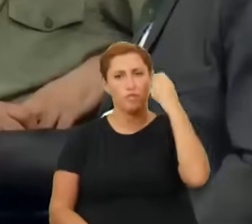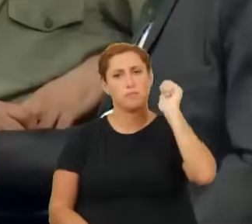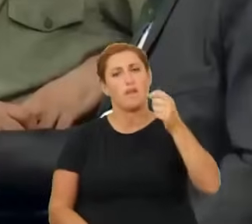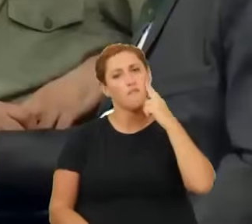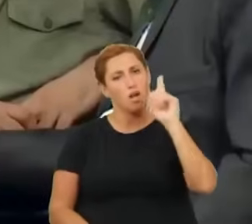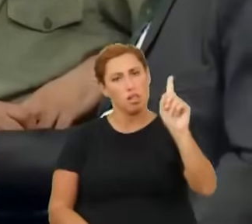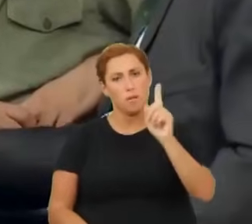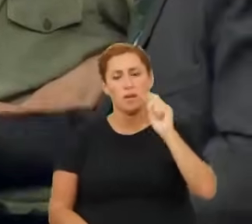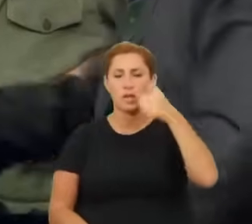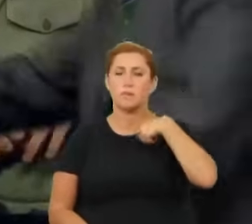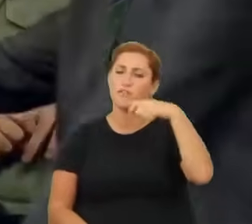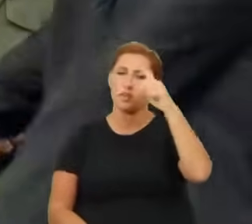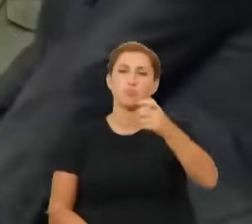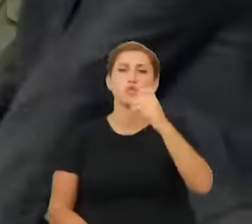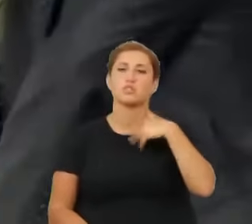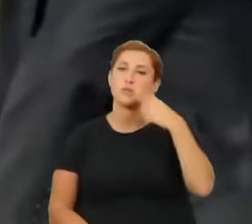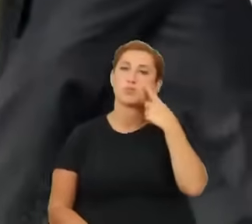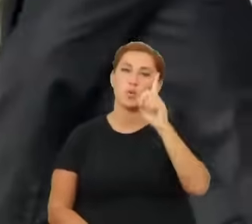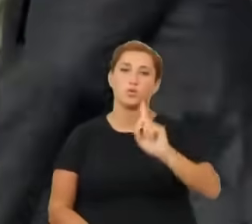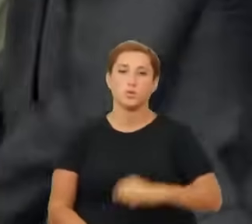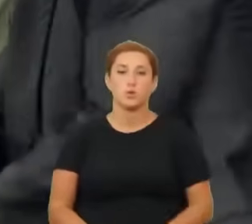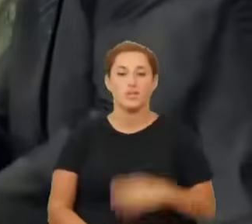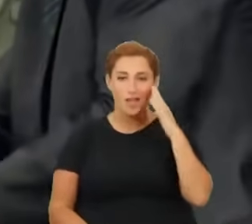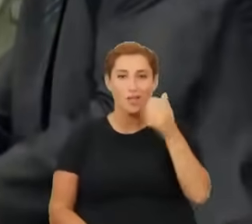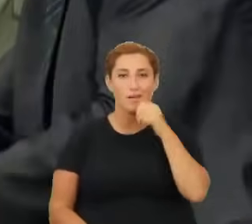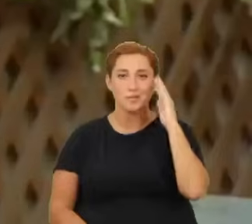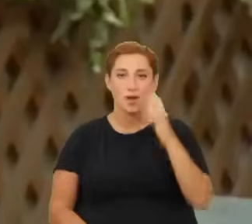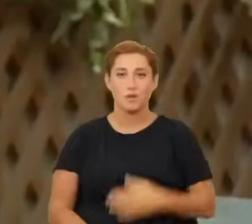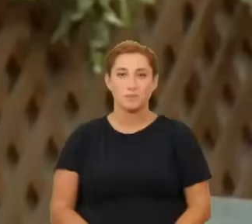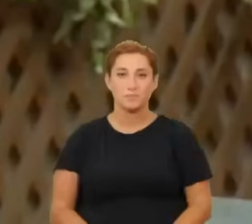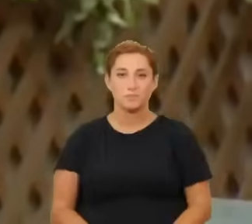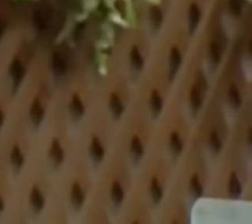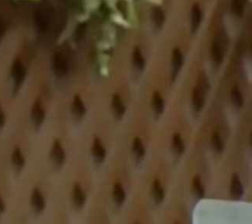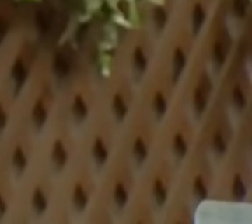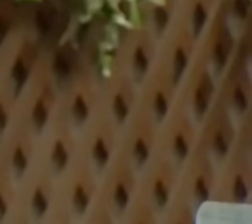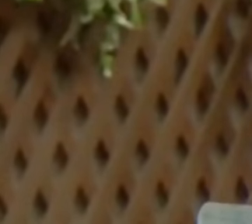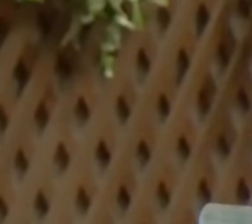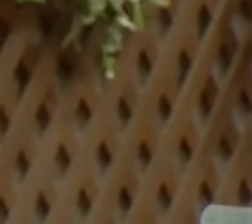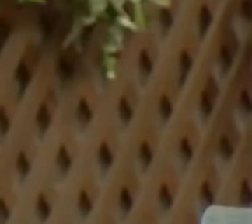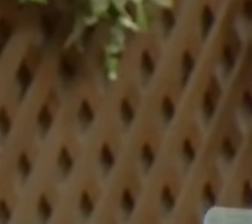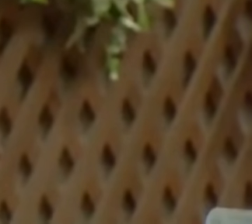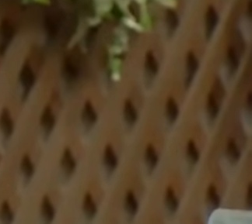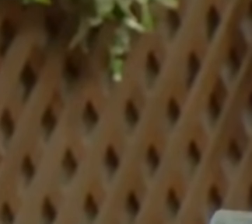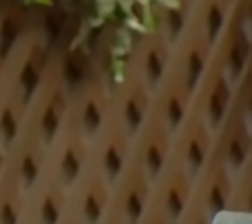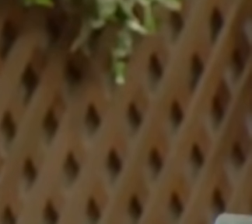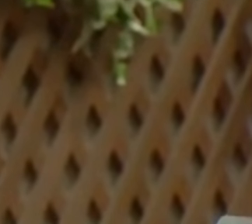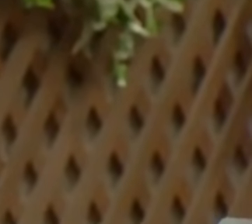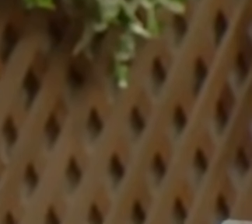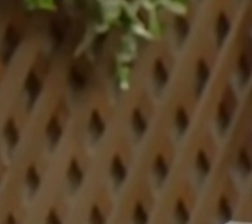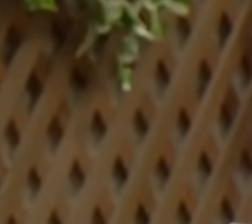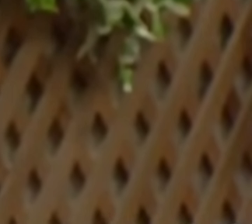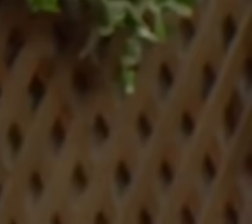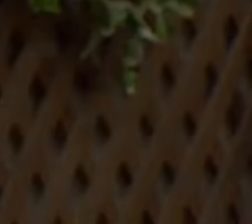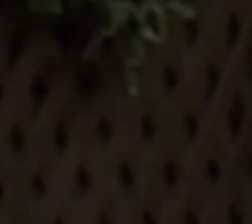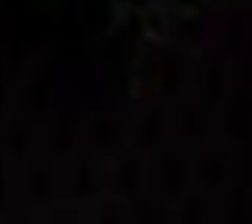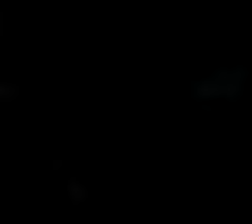Vallahi bak. Yarın ben sana o filmi bulacağım bak görsen. Eyvallah abi ya. Eyvallah. Niyazi görürsün sen diye kafa sallayarak